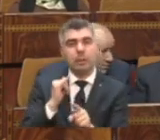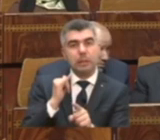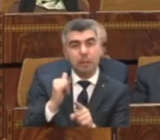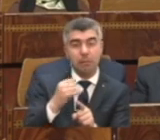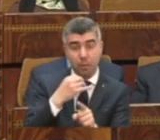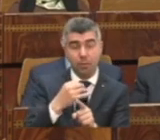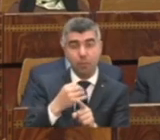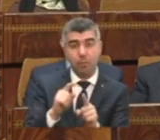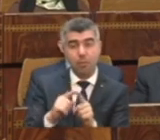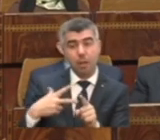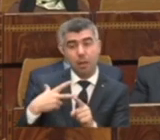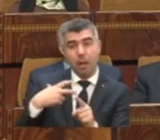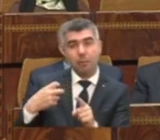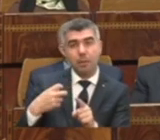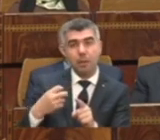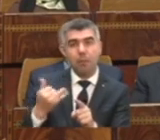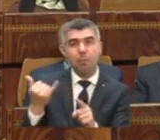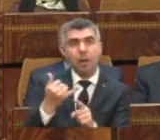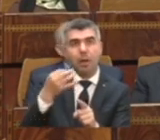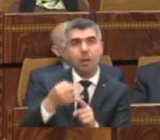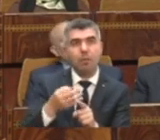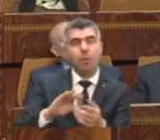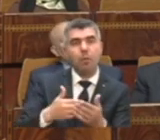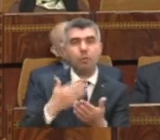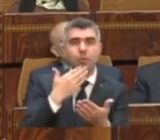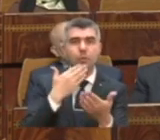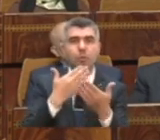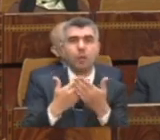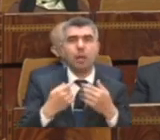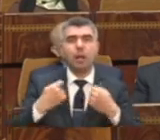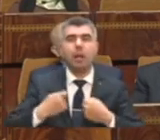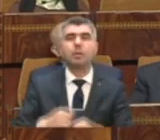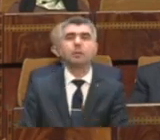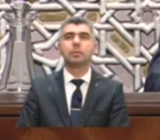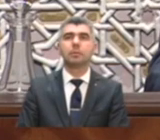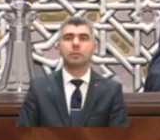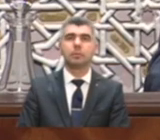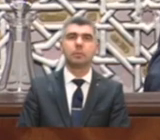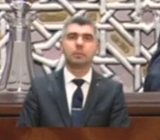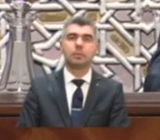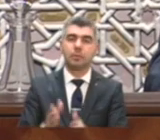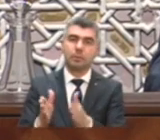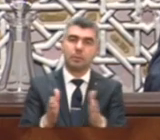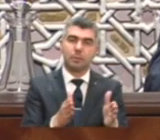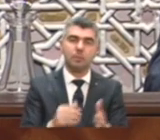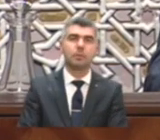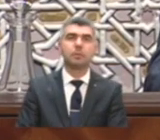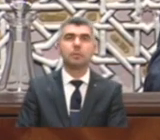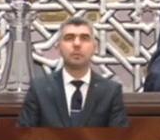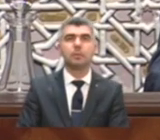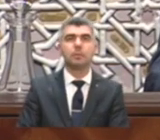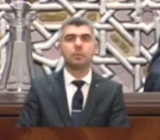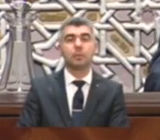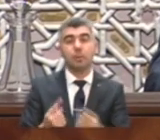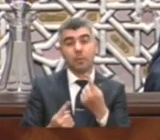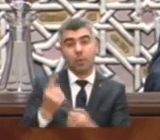القاتلة هي لازم محاربة ما يمكنش تطبق الأمور. شكرا سيدة الرئيسة. شكرا سي البار. هل من